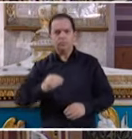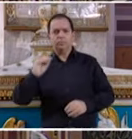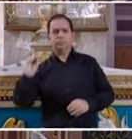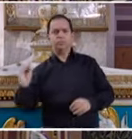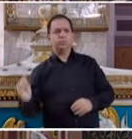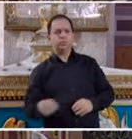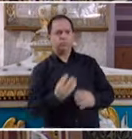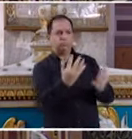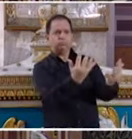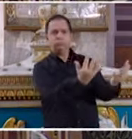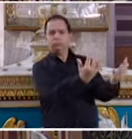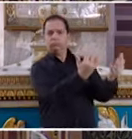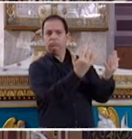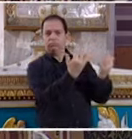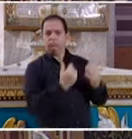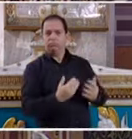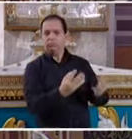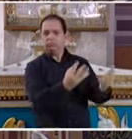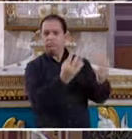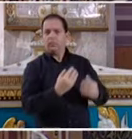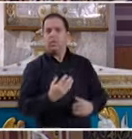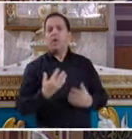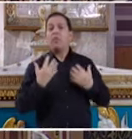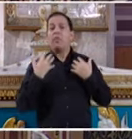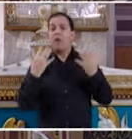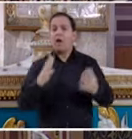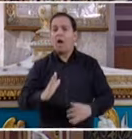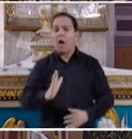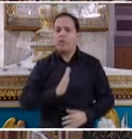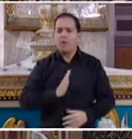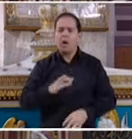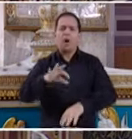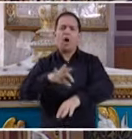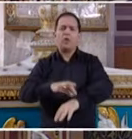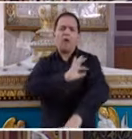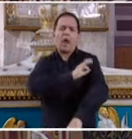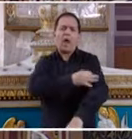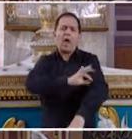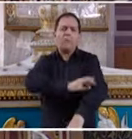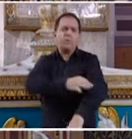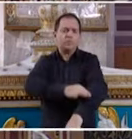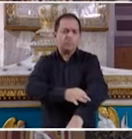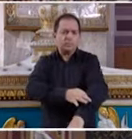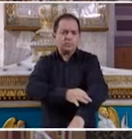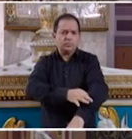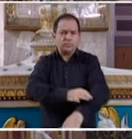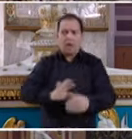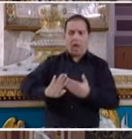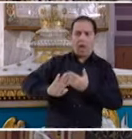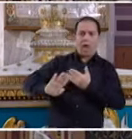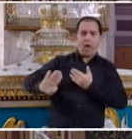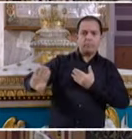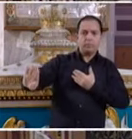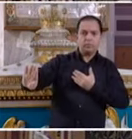απήντησαν αυτό 10 λεπροί άνδρες, ή έστησαν